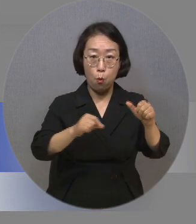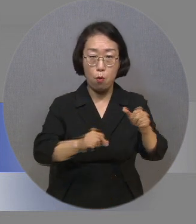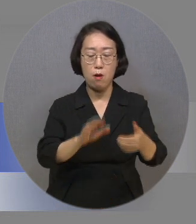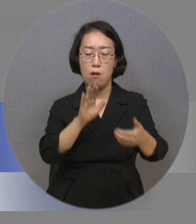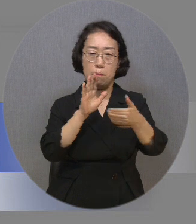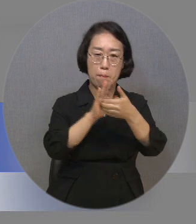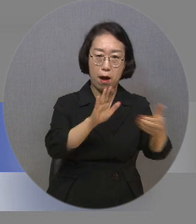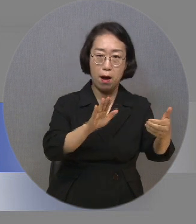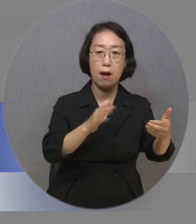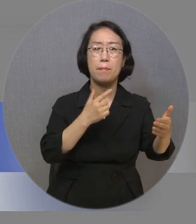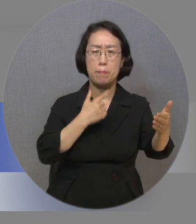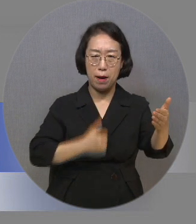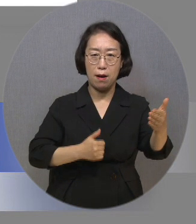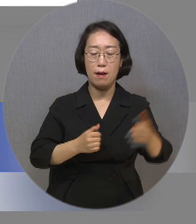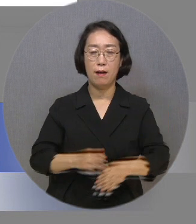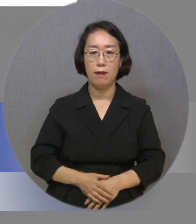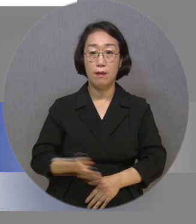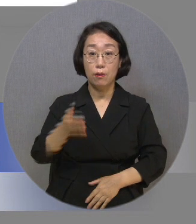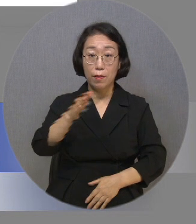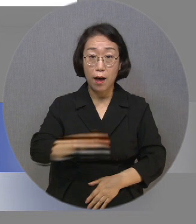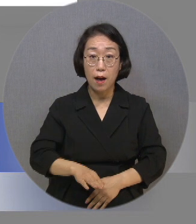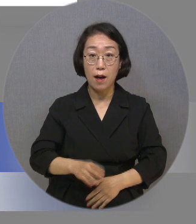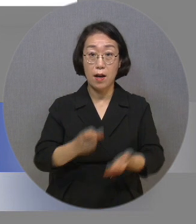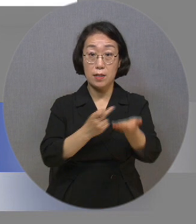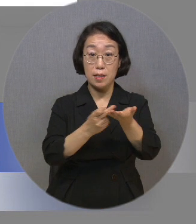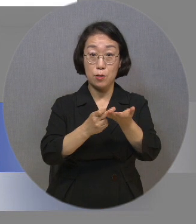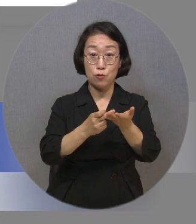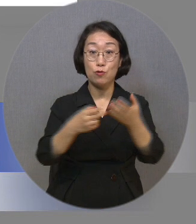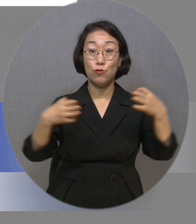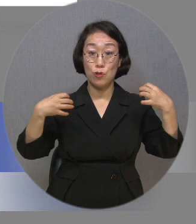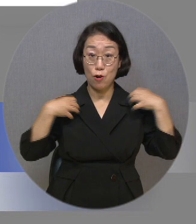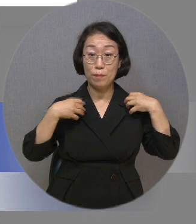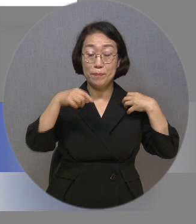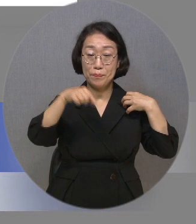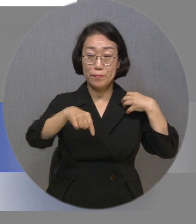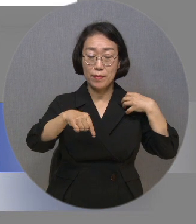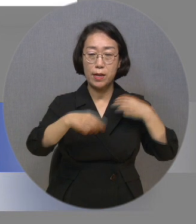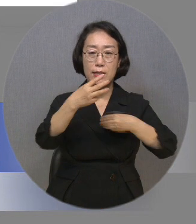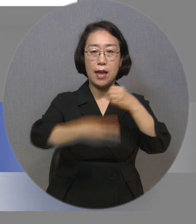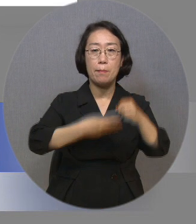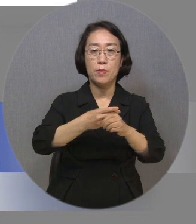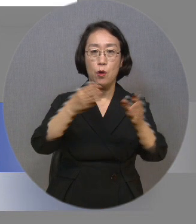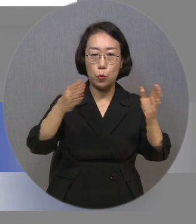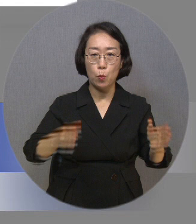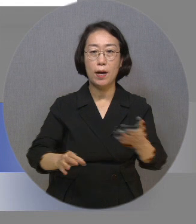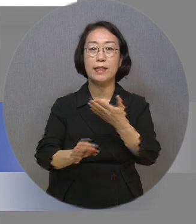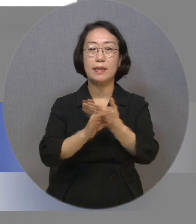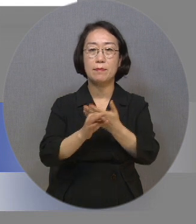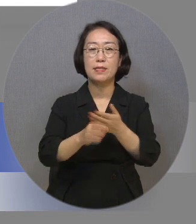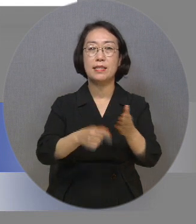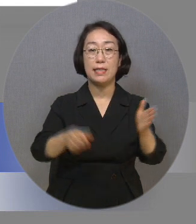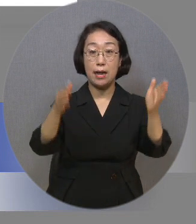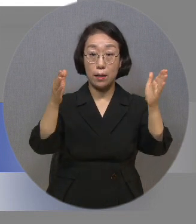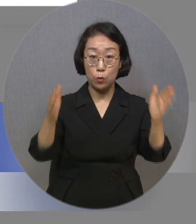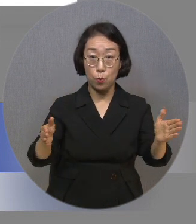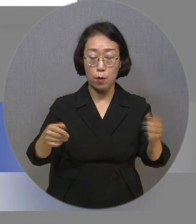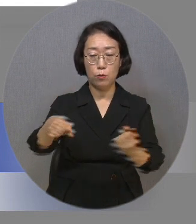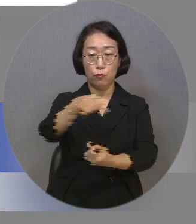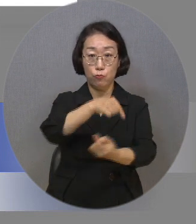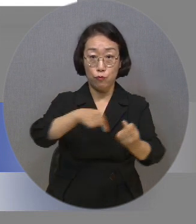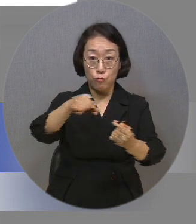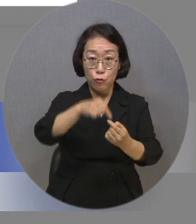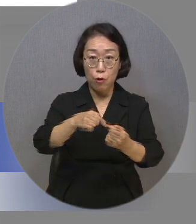불수리 처리한 바 있습니다. 다만 제주시는 다음 달부터 3년간의 유예 기간을 두고 운영